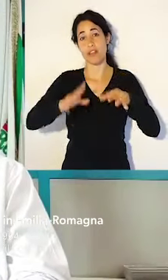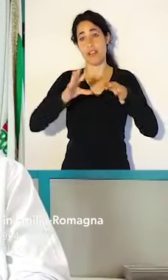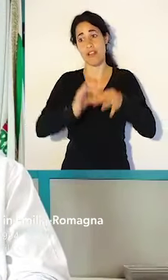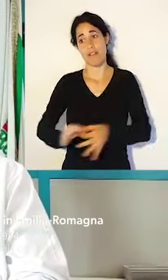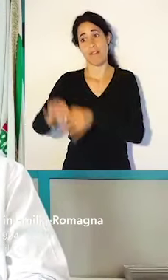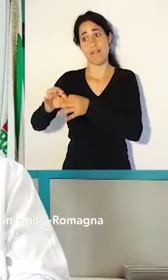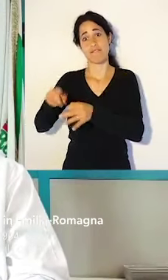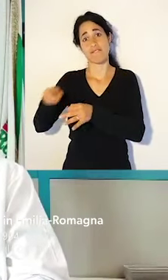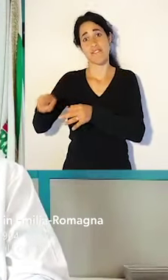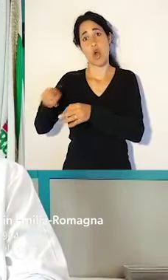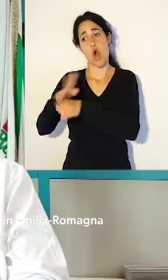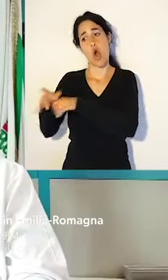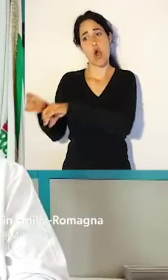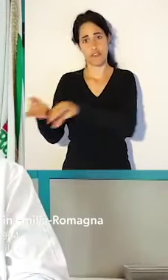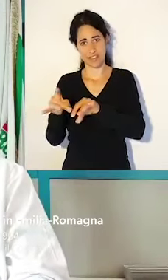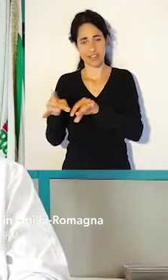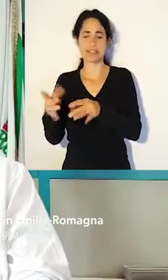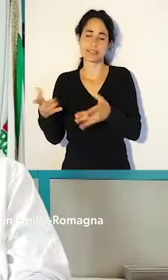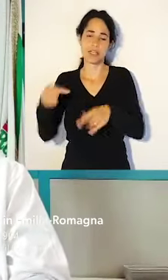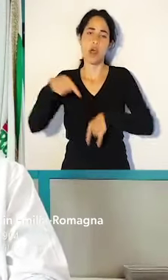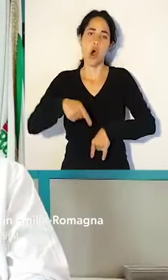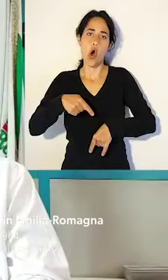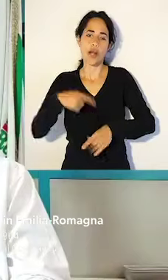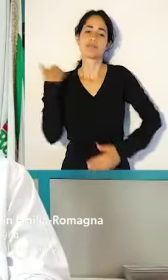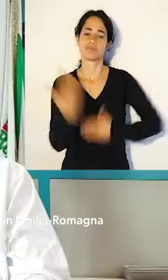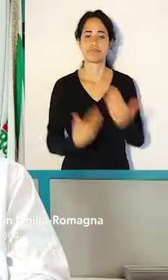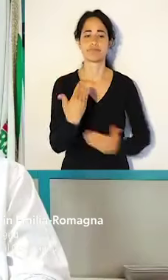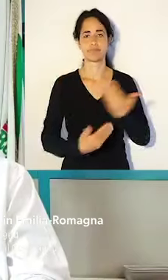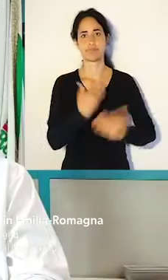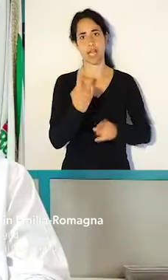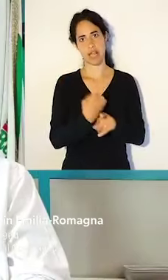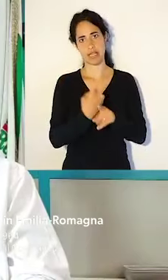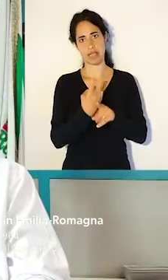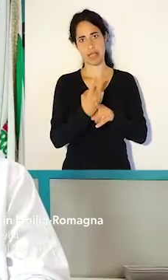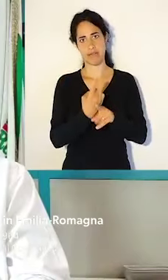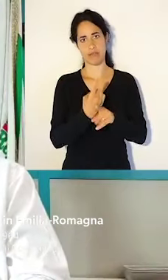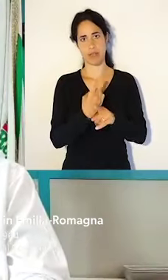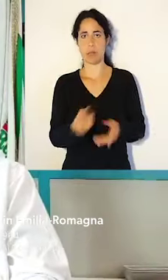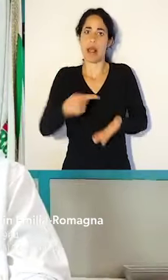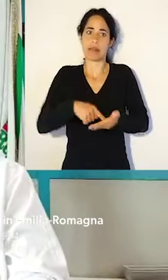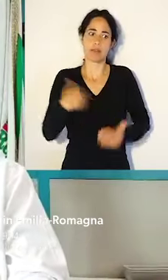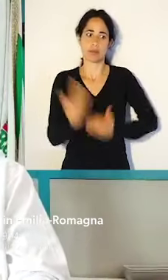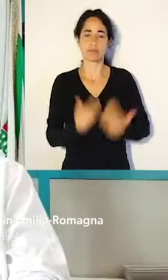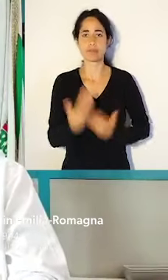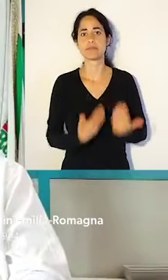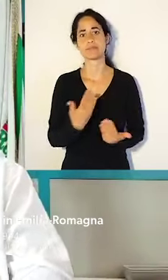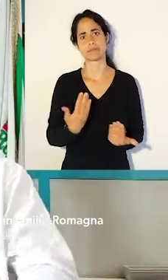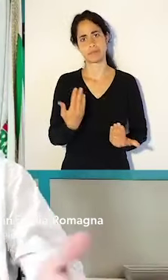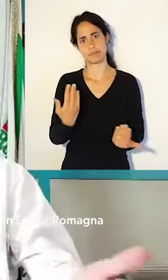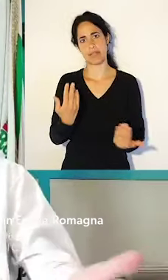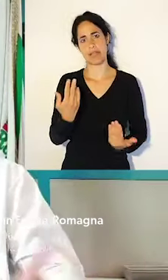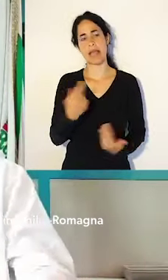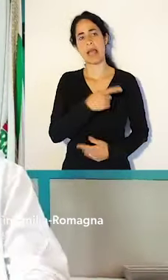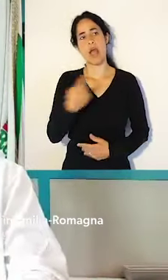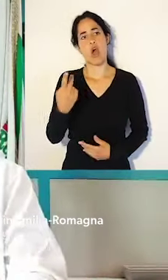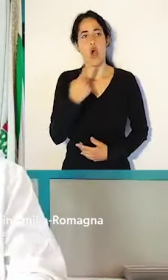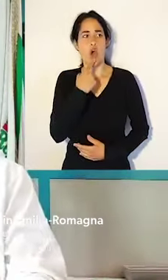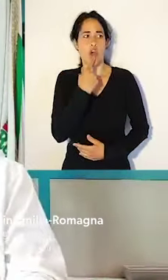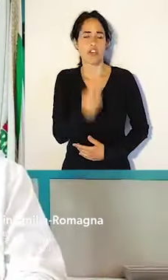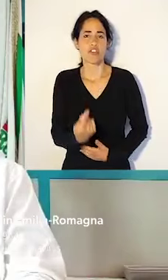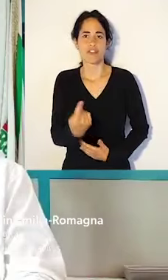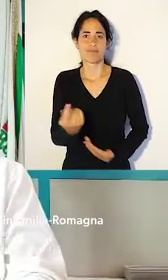dei nostri professionisti sanitari. Di tutti coloro che si stanno cimentando, i piani sono arrivati in regione qualche